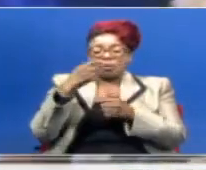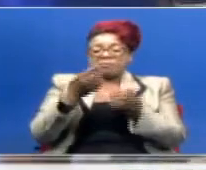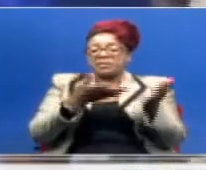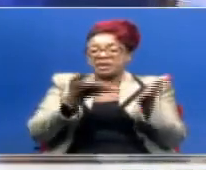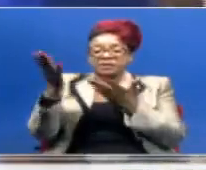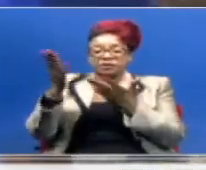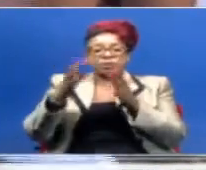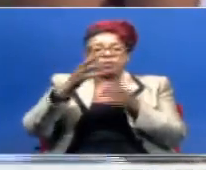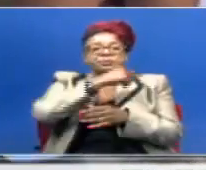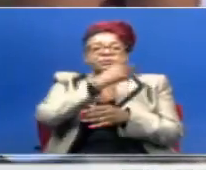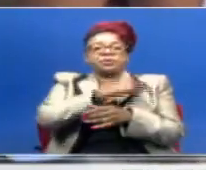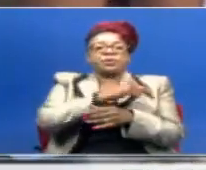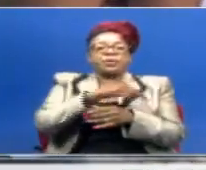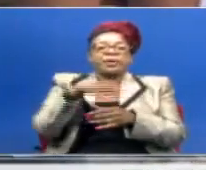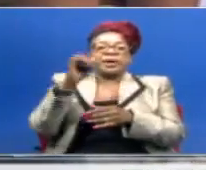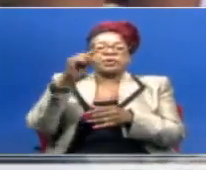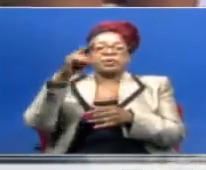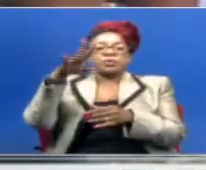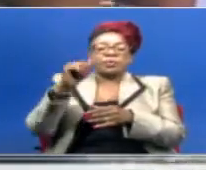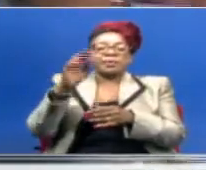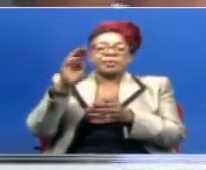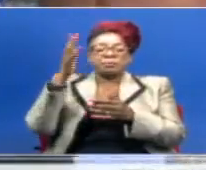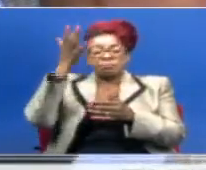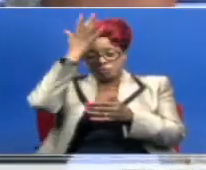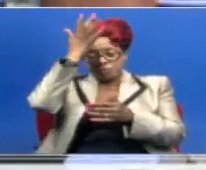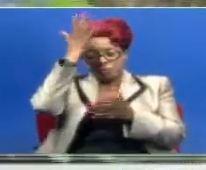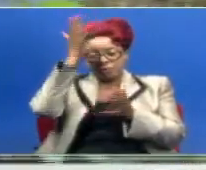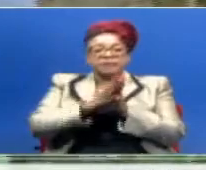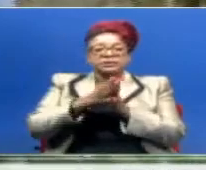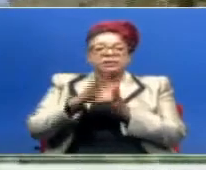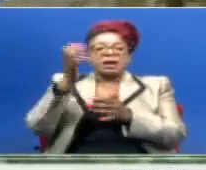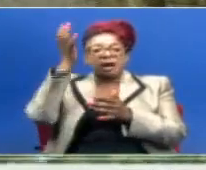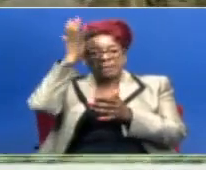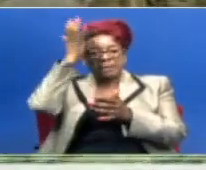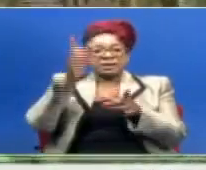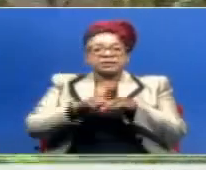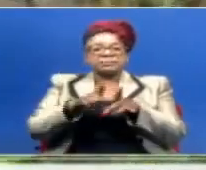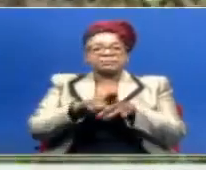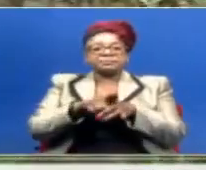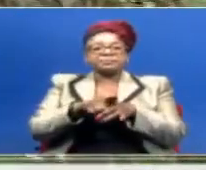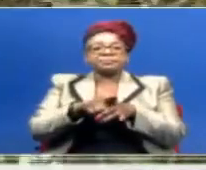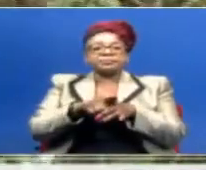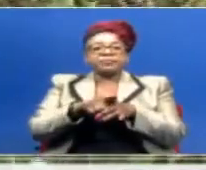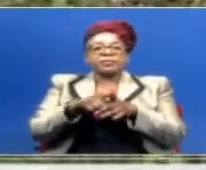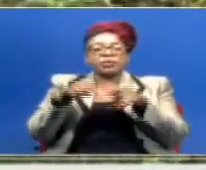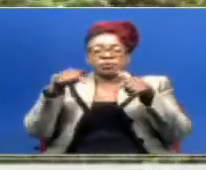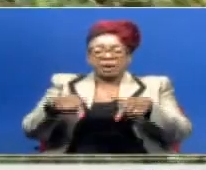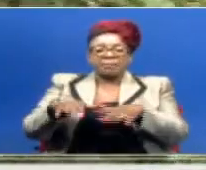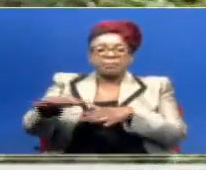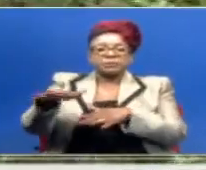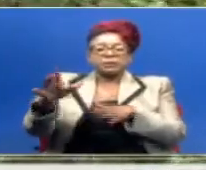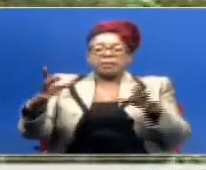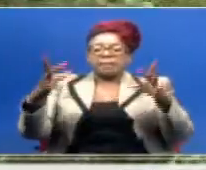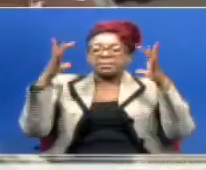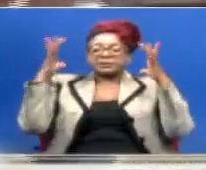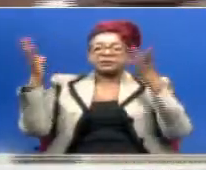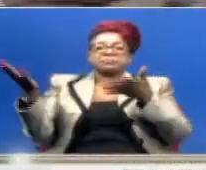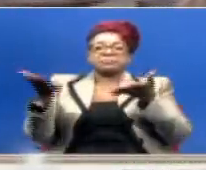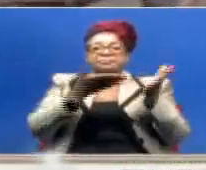Shibwe, Iguhu, Mukumu na ile ya Rufaa ya Kakamega. Ile asubuhi basi hili liliwapeleka wanafunzi